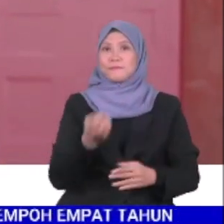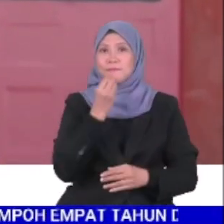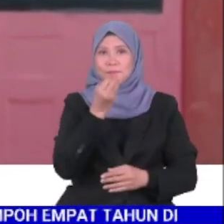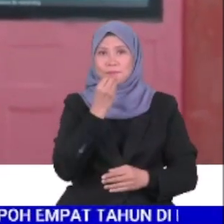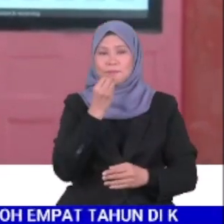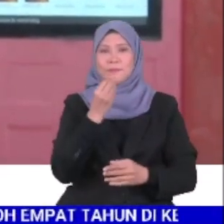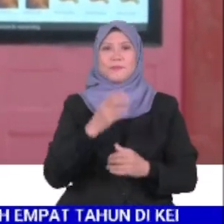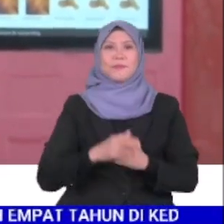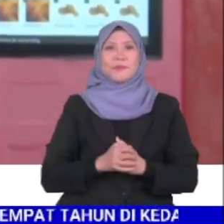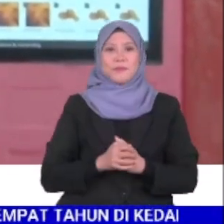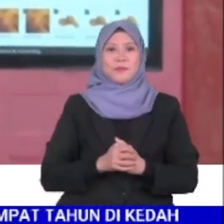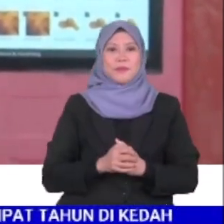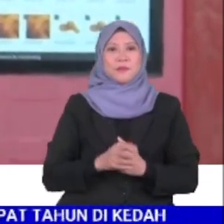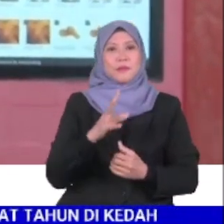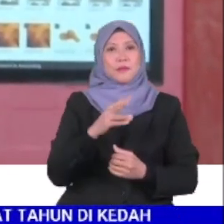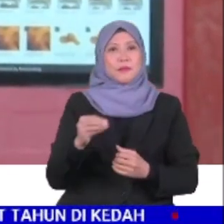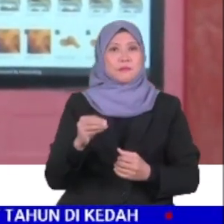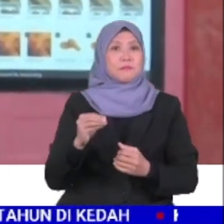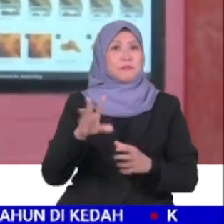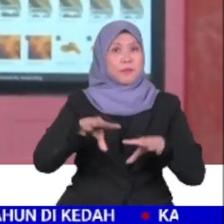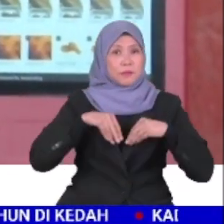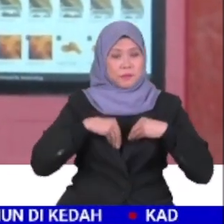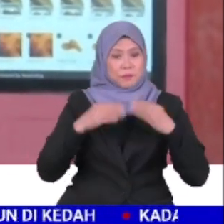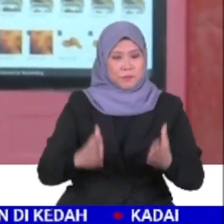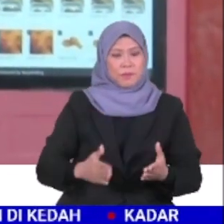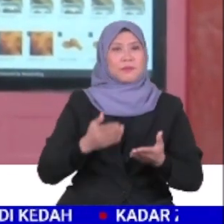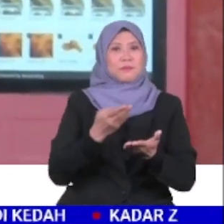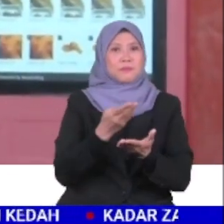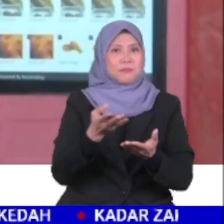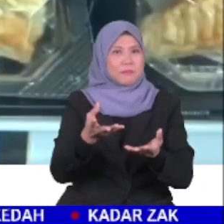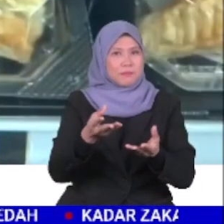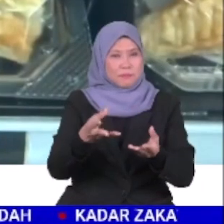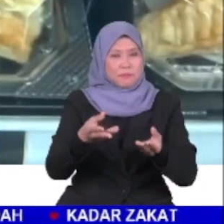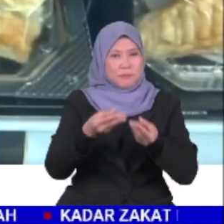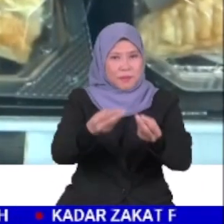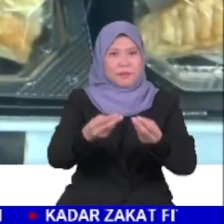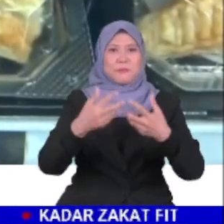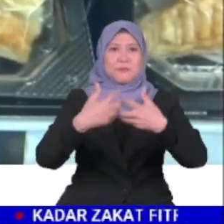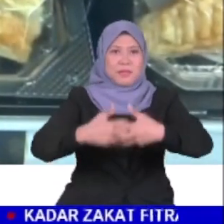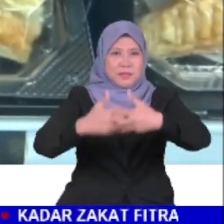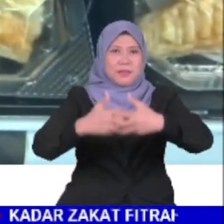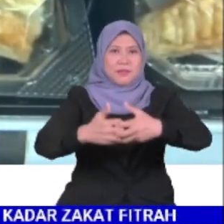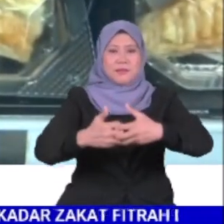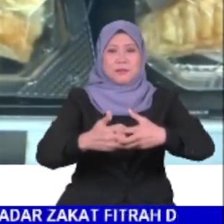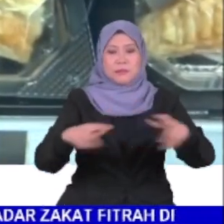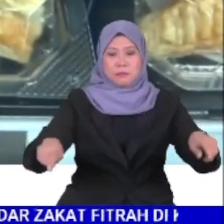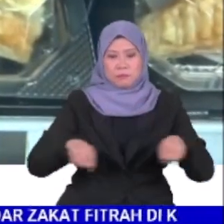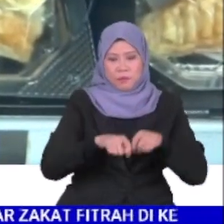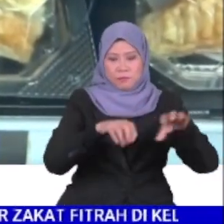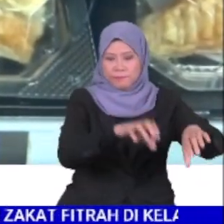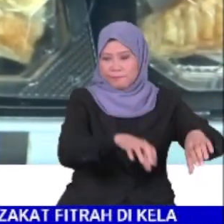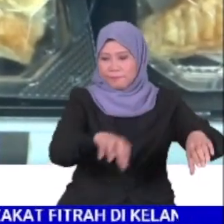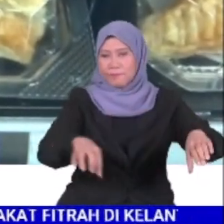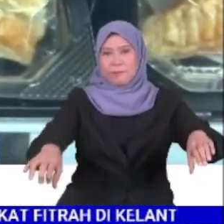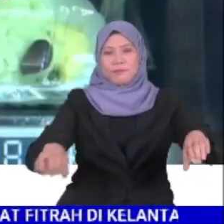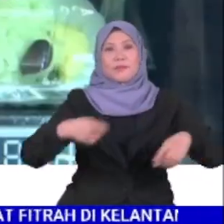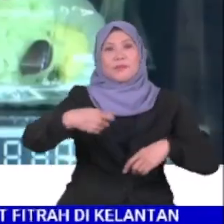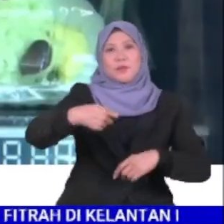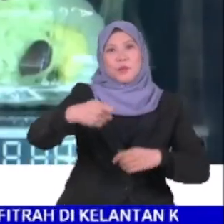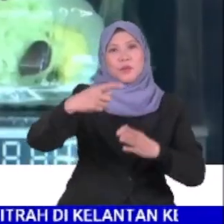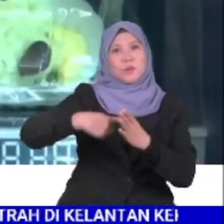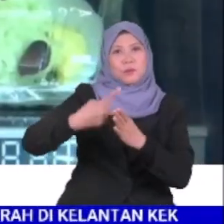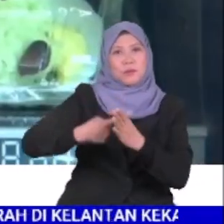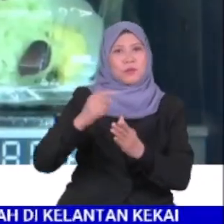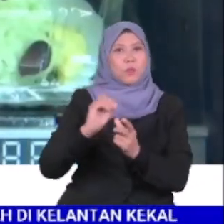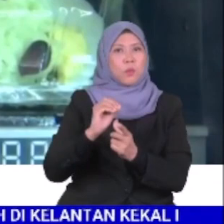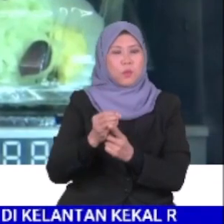Insan. Menerusi inisiatif Insan, penerima akan diberikan mesin layan diri di tempat yang telah dipilih dan akan menerima sewaan bulanan